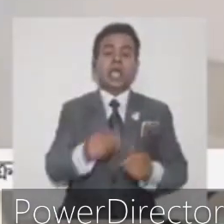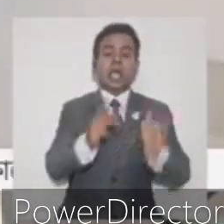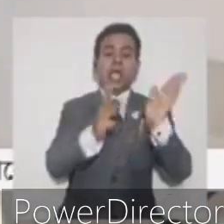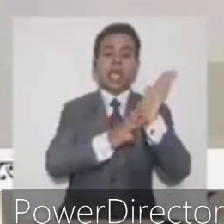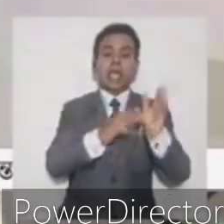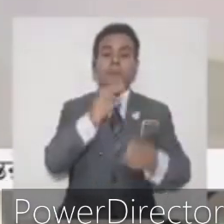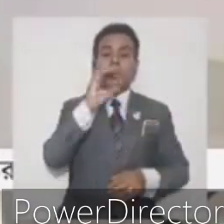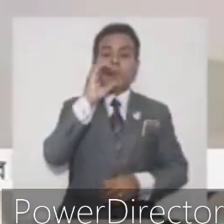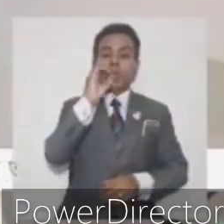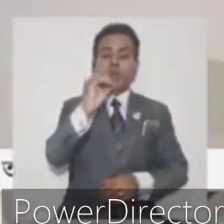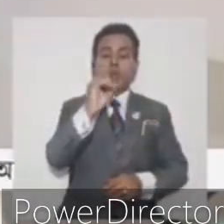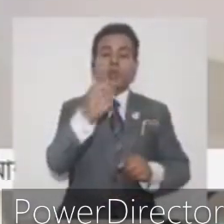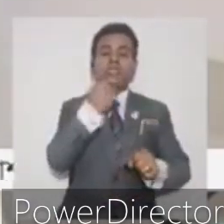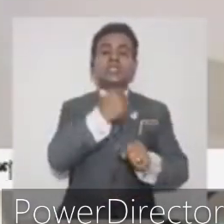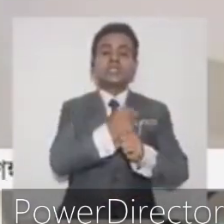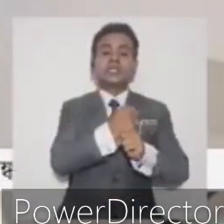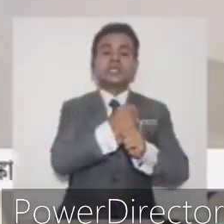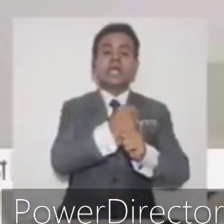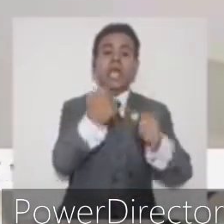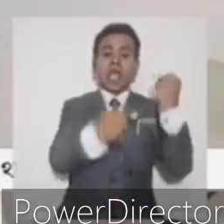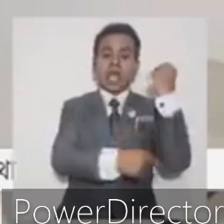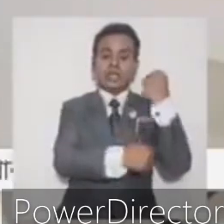অধ্যাপক ডক্টর